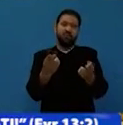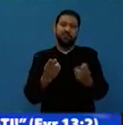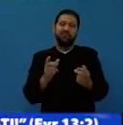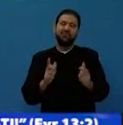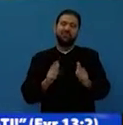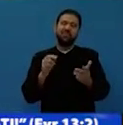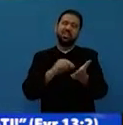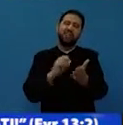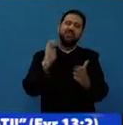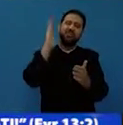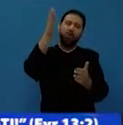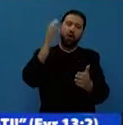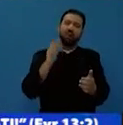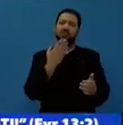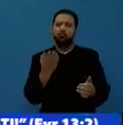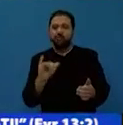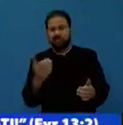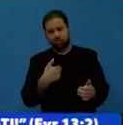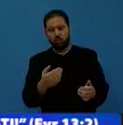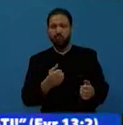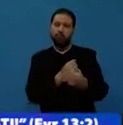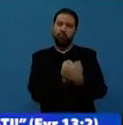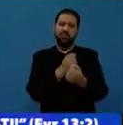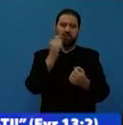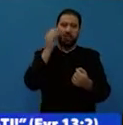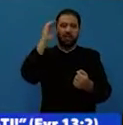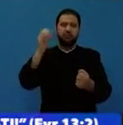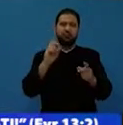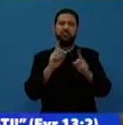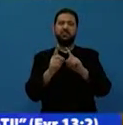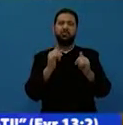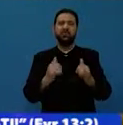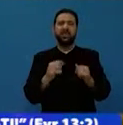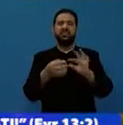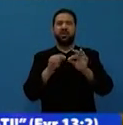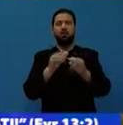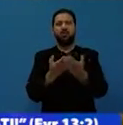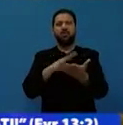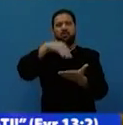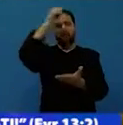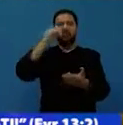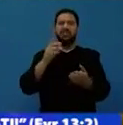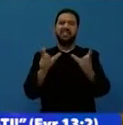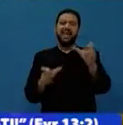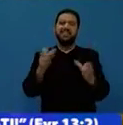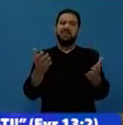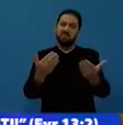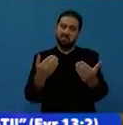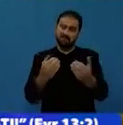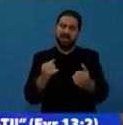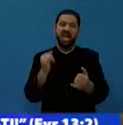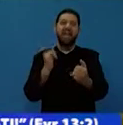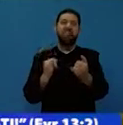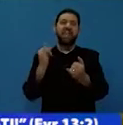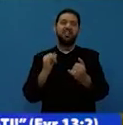data viitoare. Mulțumesc! Dragi telespectatori, am discutat astăzi la Cuvânt pentru Suflet despre primirea străinilor după